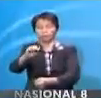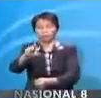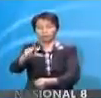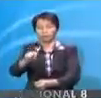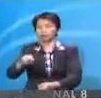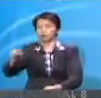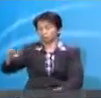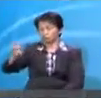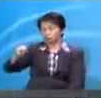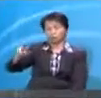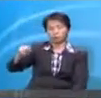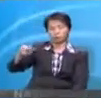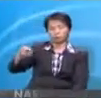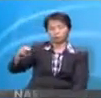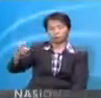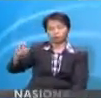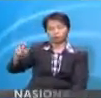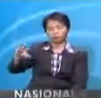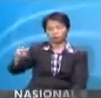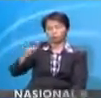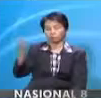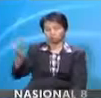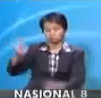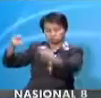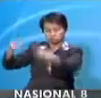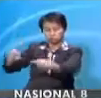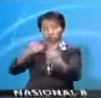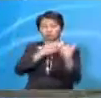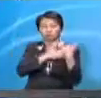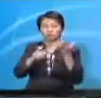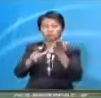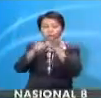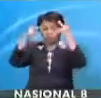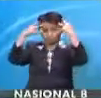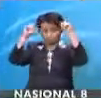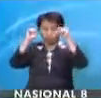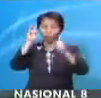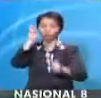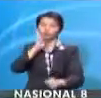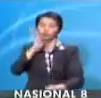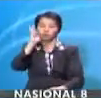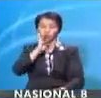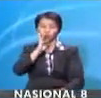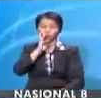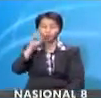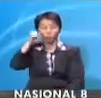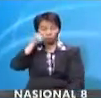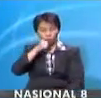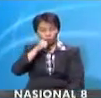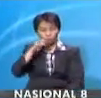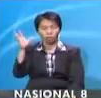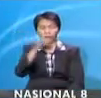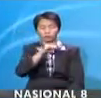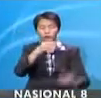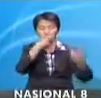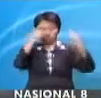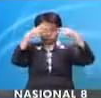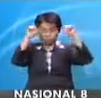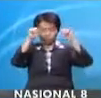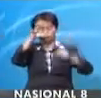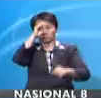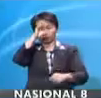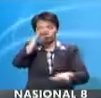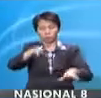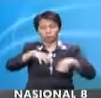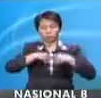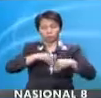Maheshwari Kania pula bersaing untuk jawatan timbalan Presiden wanita. Sementara itu, jawatan Naib Presiden lelaki